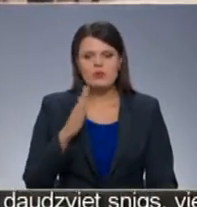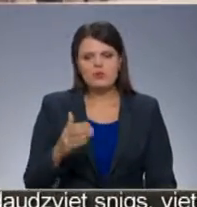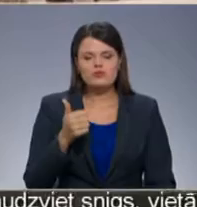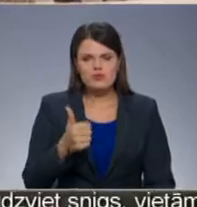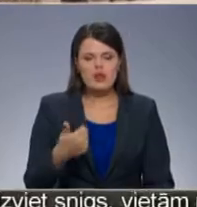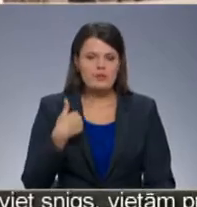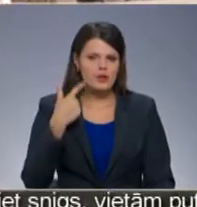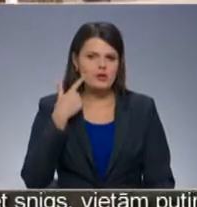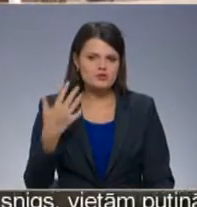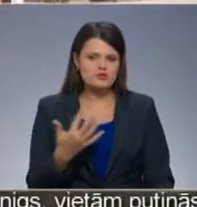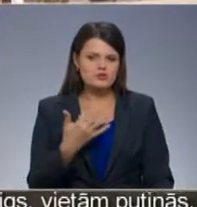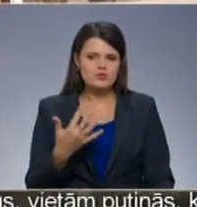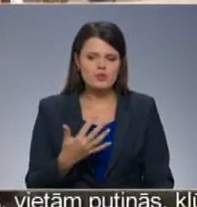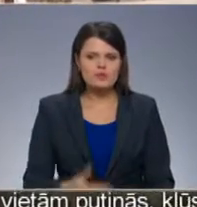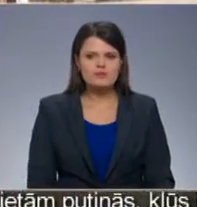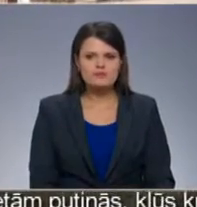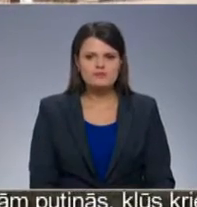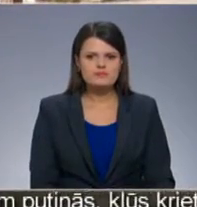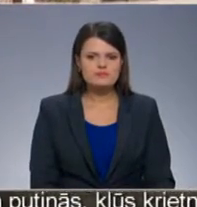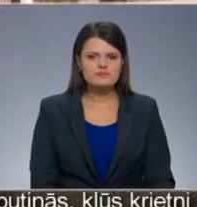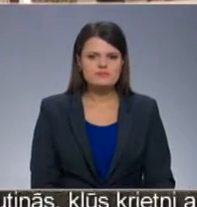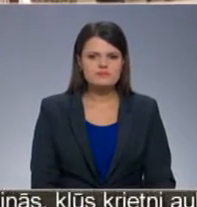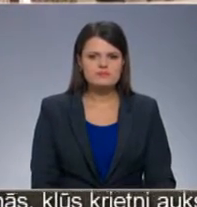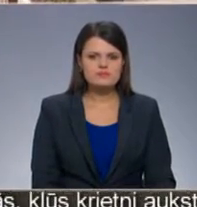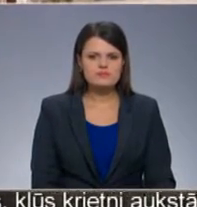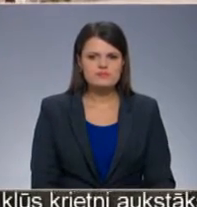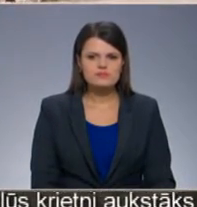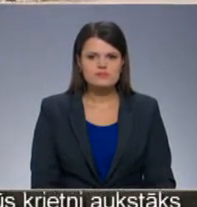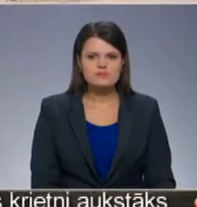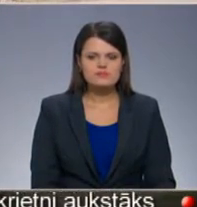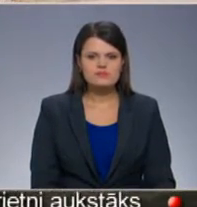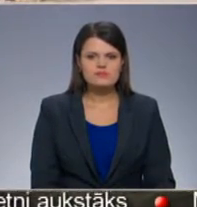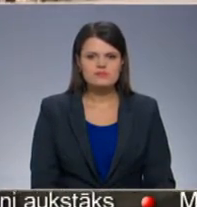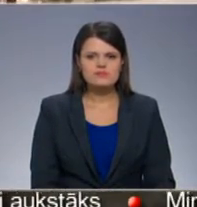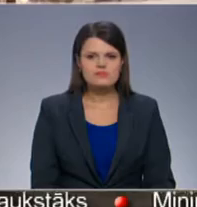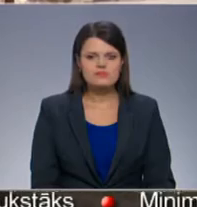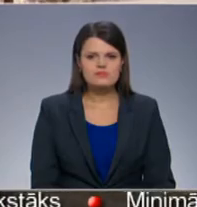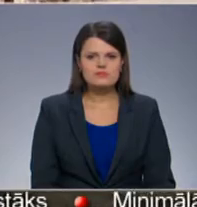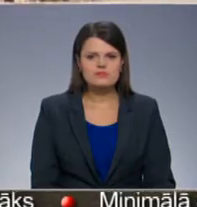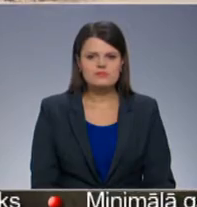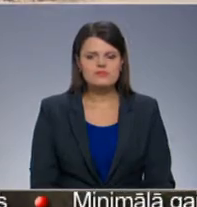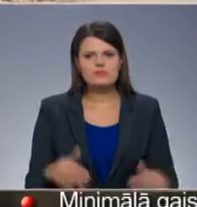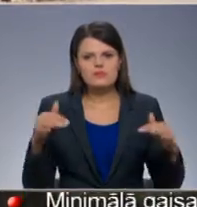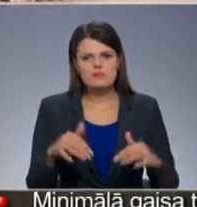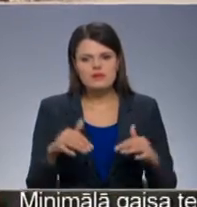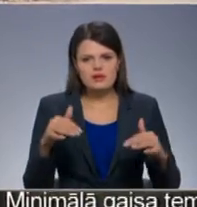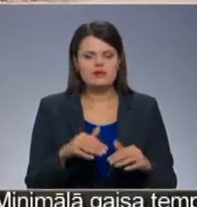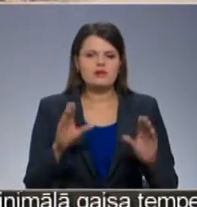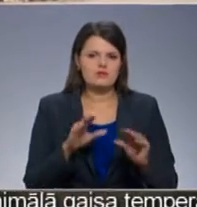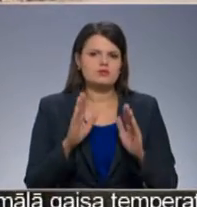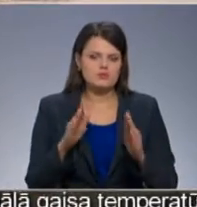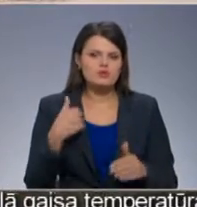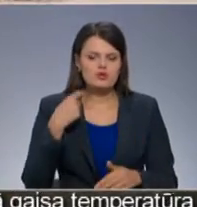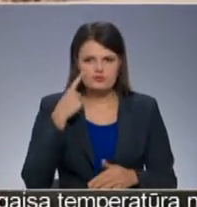domāju. Jā, mazāk ieplūstu šeit migranti. Tas jūs prāt